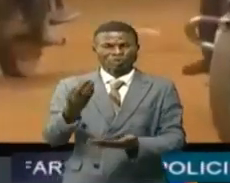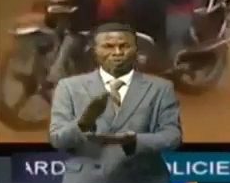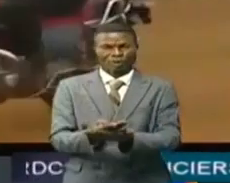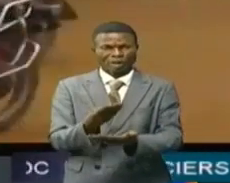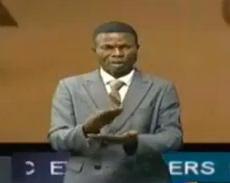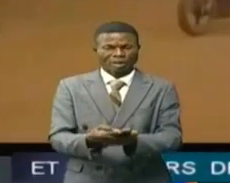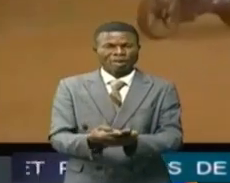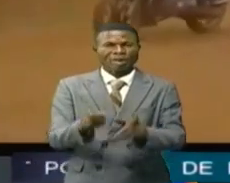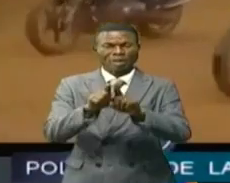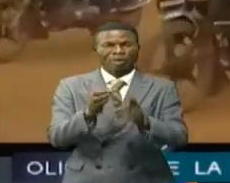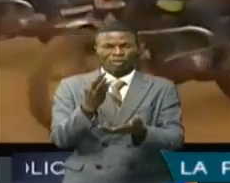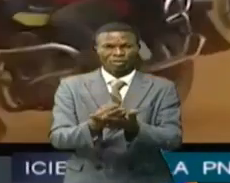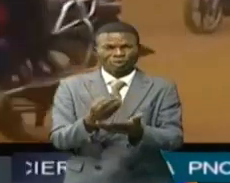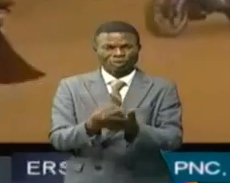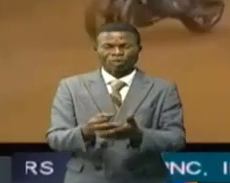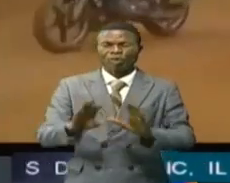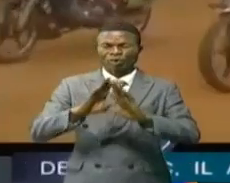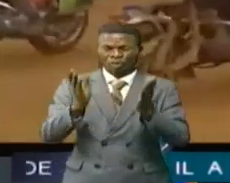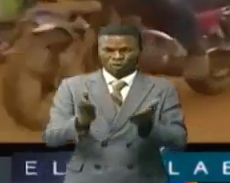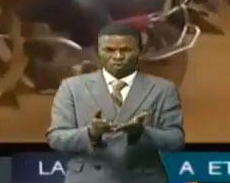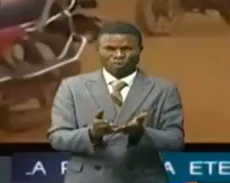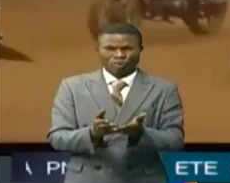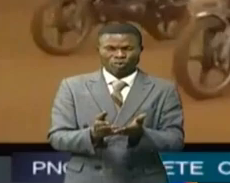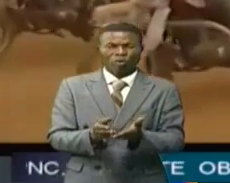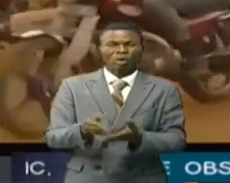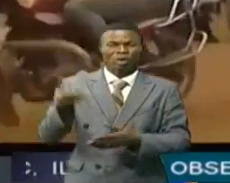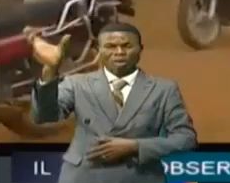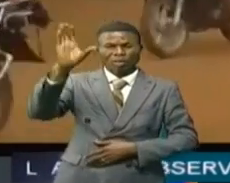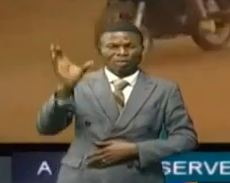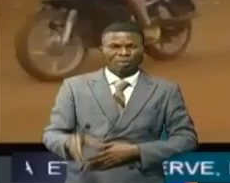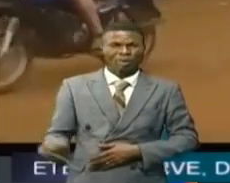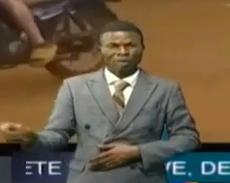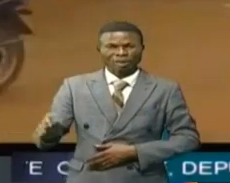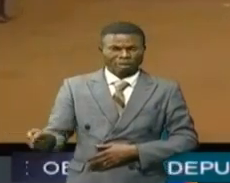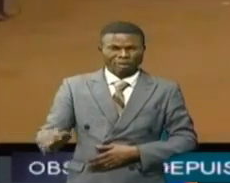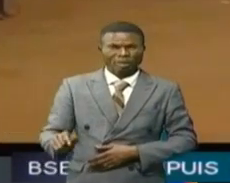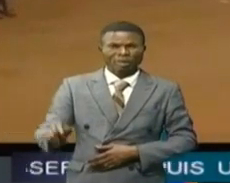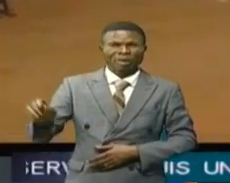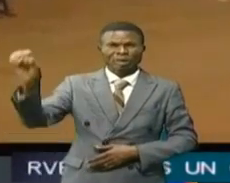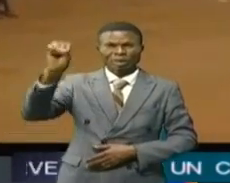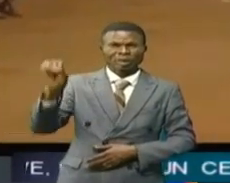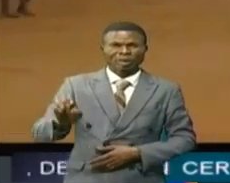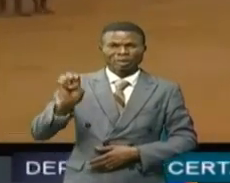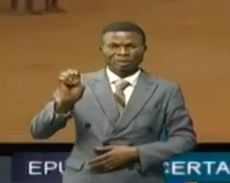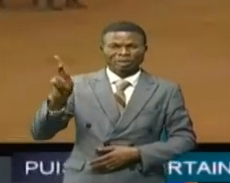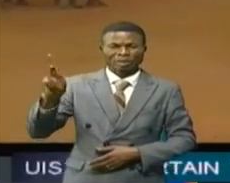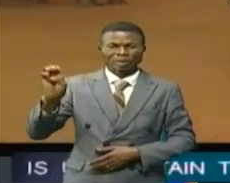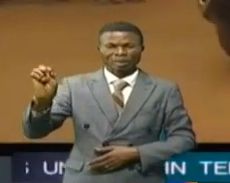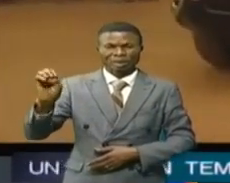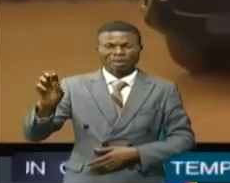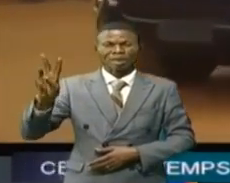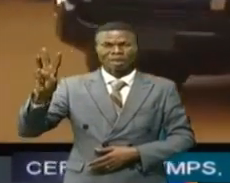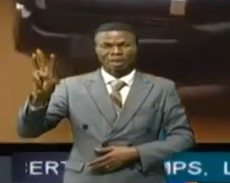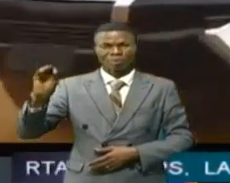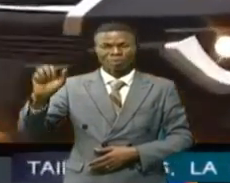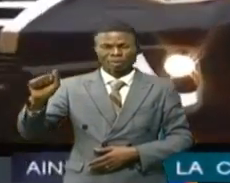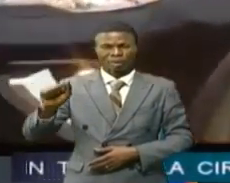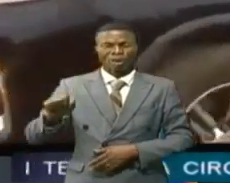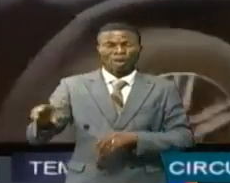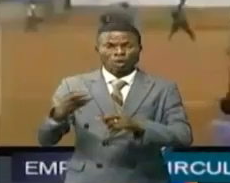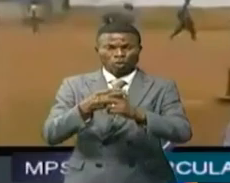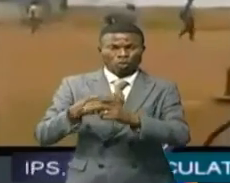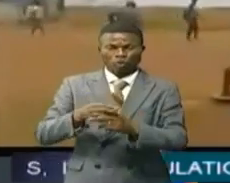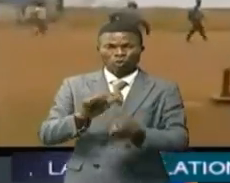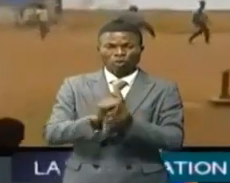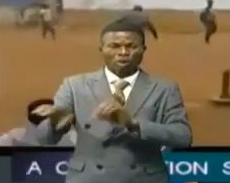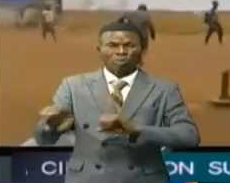Congo central est applaudie par tous ici, dans le chef-lieu du territoire de Sekebanza. Babi Vangou est venu superviser l'opération de la